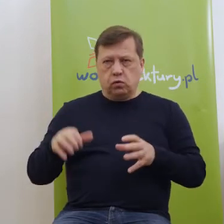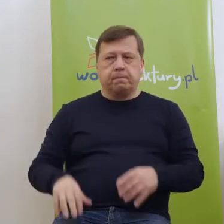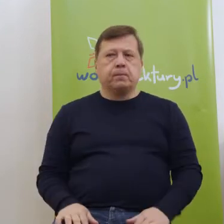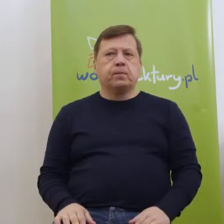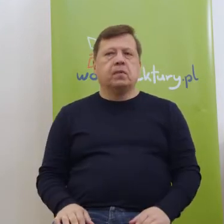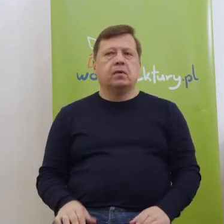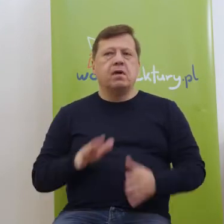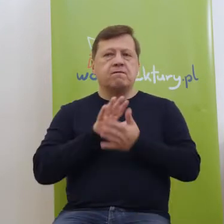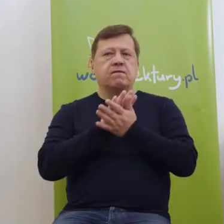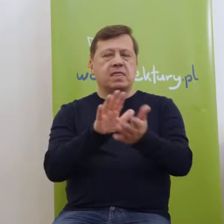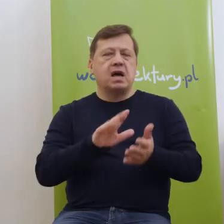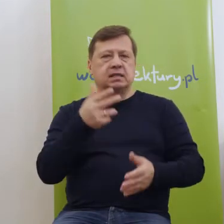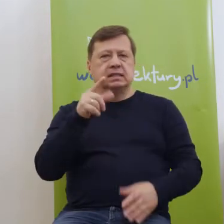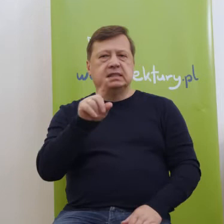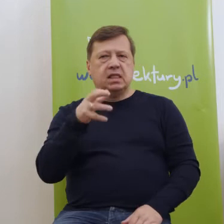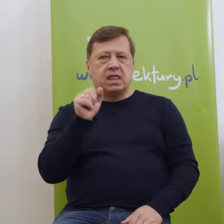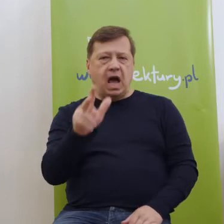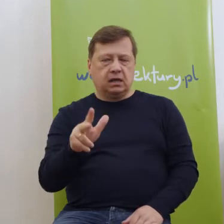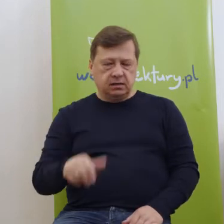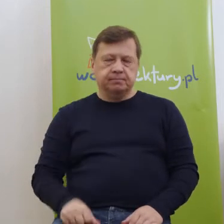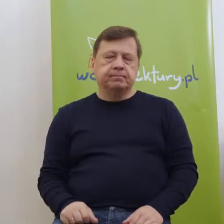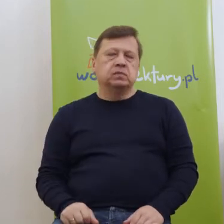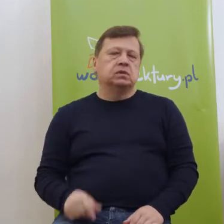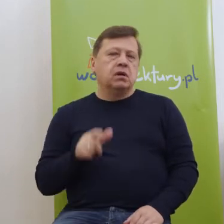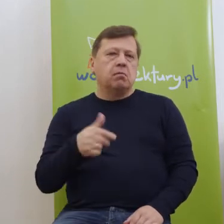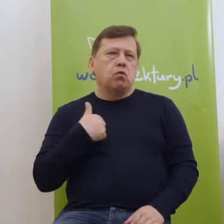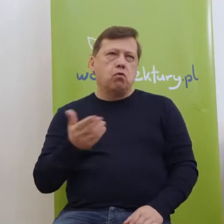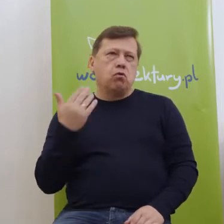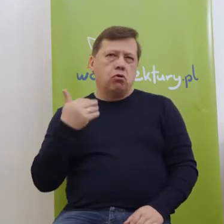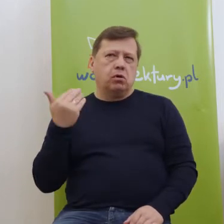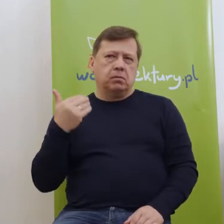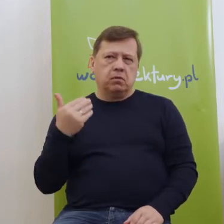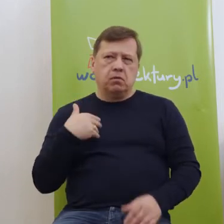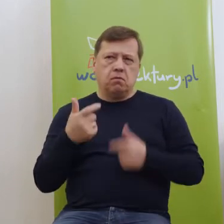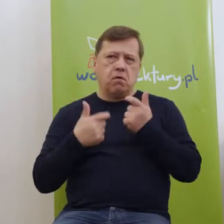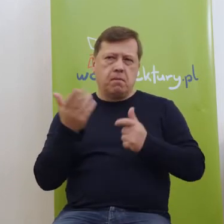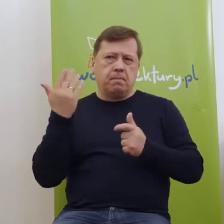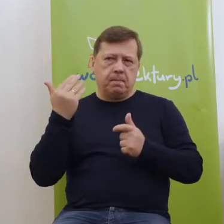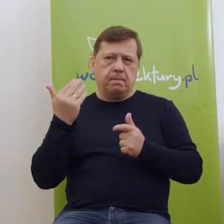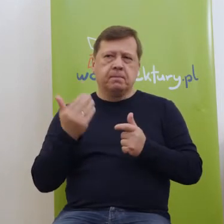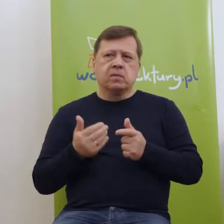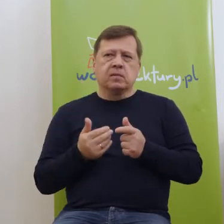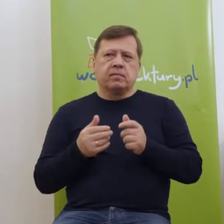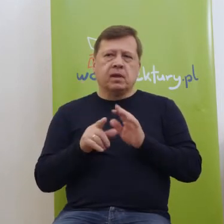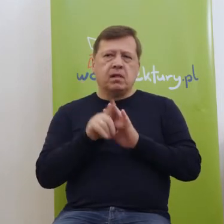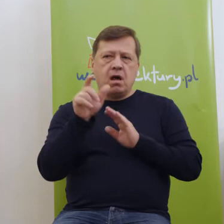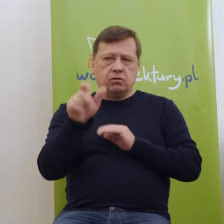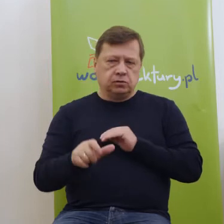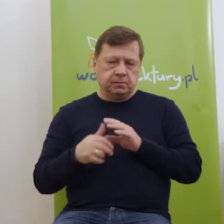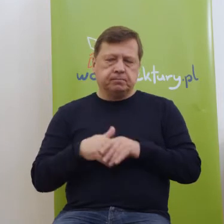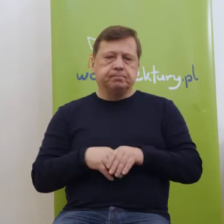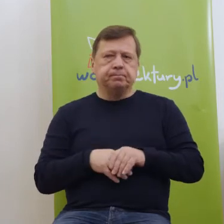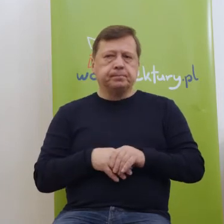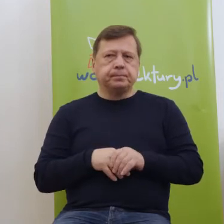pod wspólnym tytułem Świat dla Ciebie zrobiłem. To było przed Przezem. I ale również